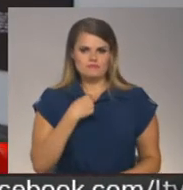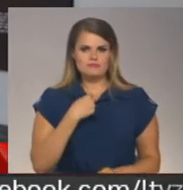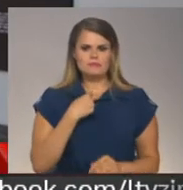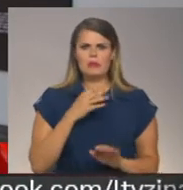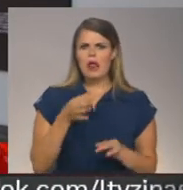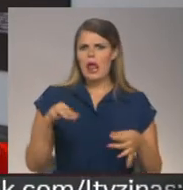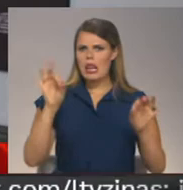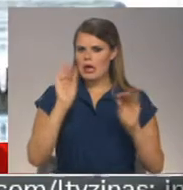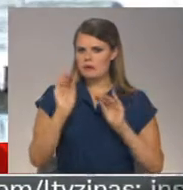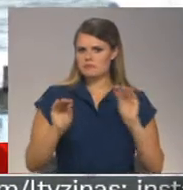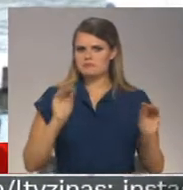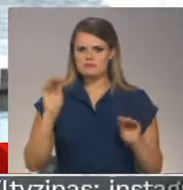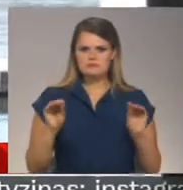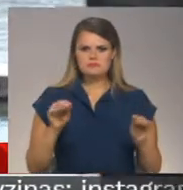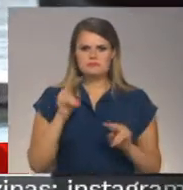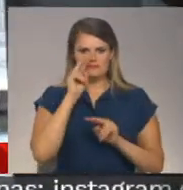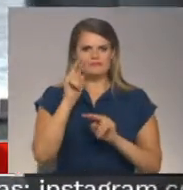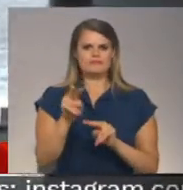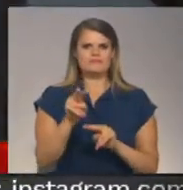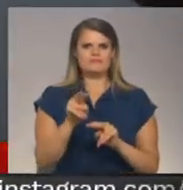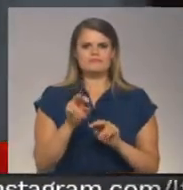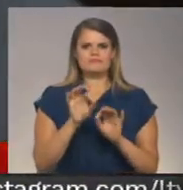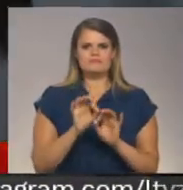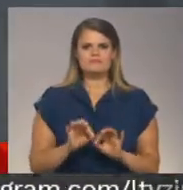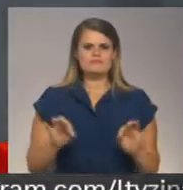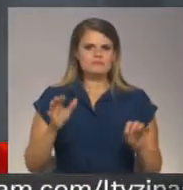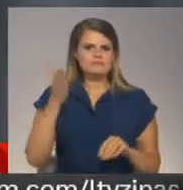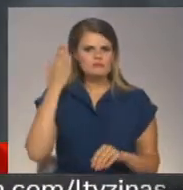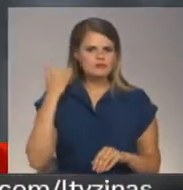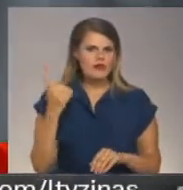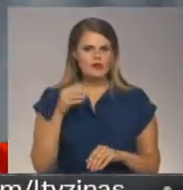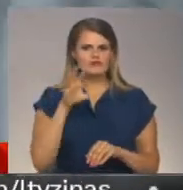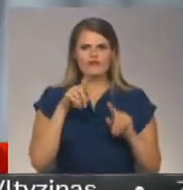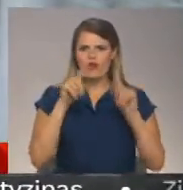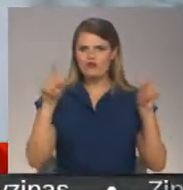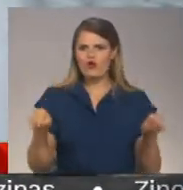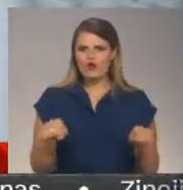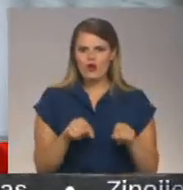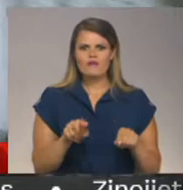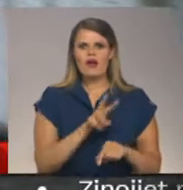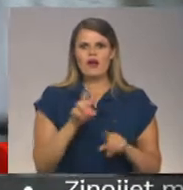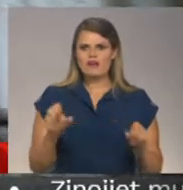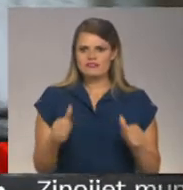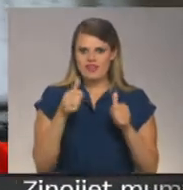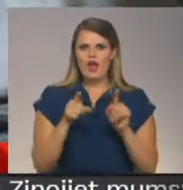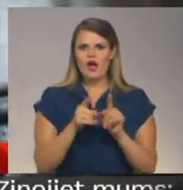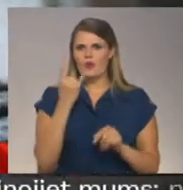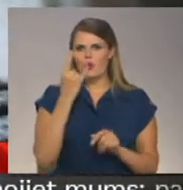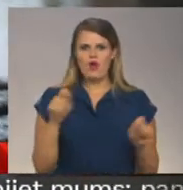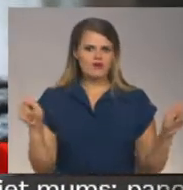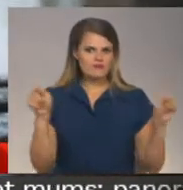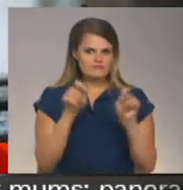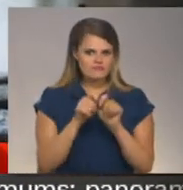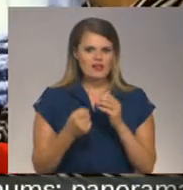atturīgu eleganto iekārtojumu. Skatam paveras lielformāta senās Pāvilostas fotogrāfija, kas vienlaikus arī loga